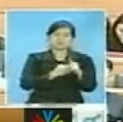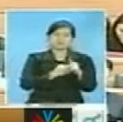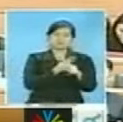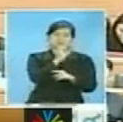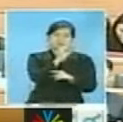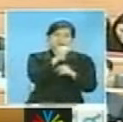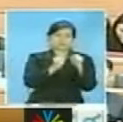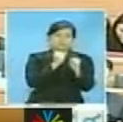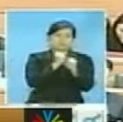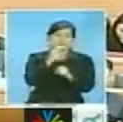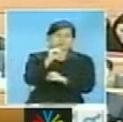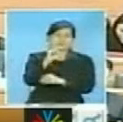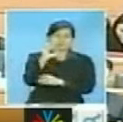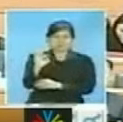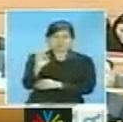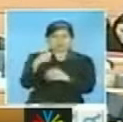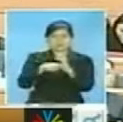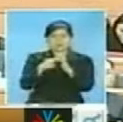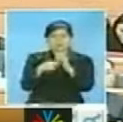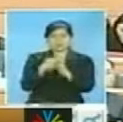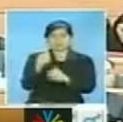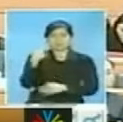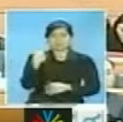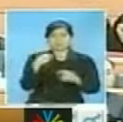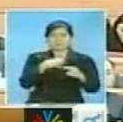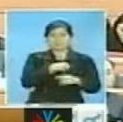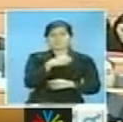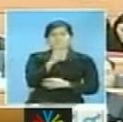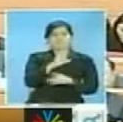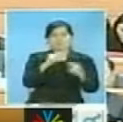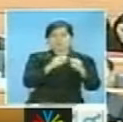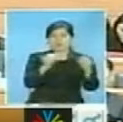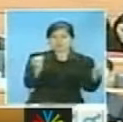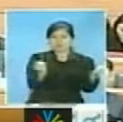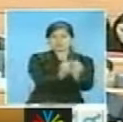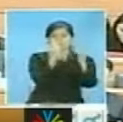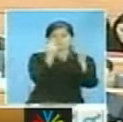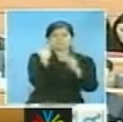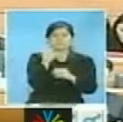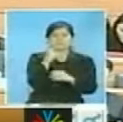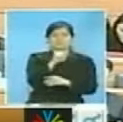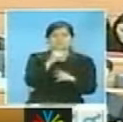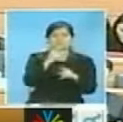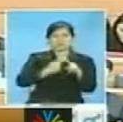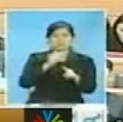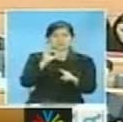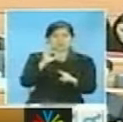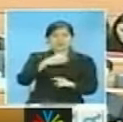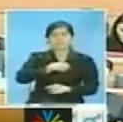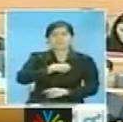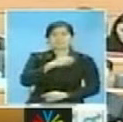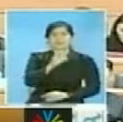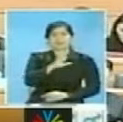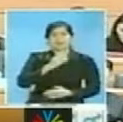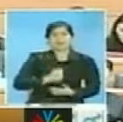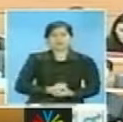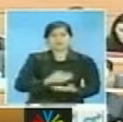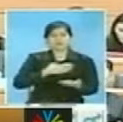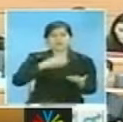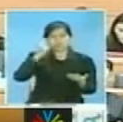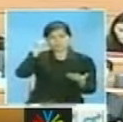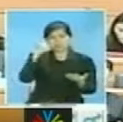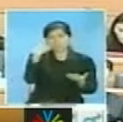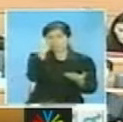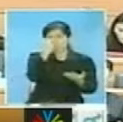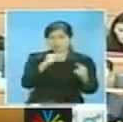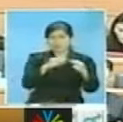2000 49เพราะจะมีการประทะกันในวันที่20กันยายนซึ่งผมเวลานั้นก็ไม่รู้ว่าใครจะ